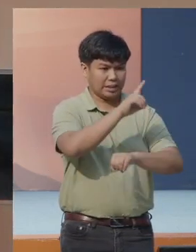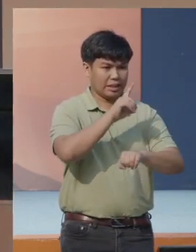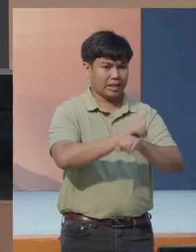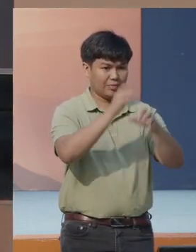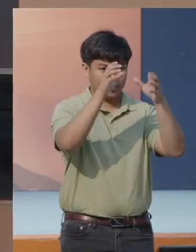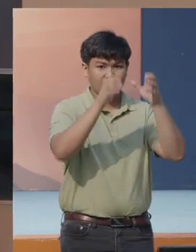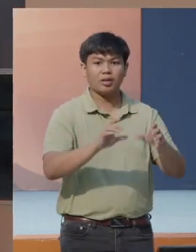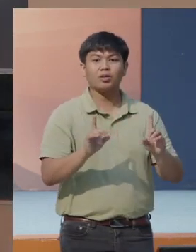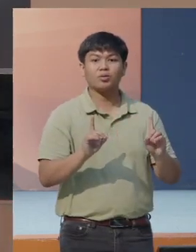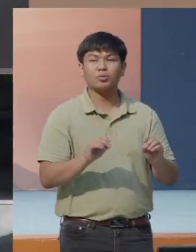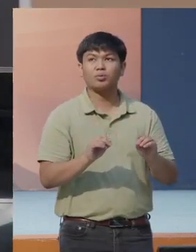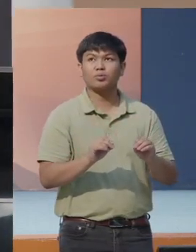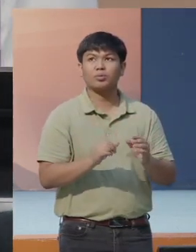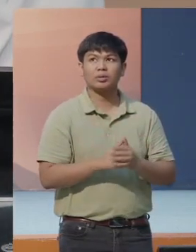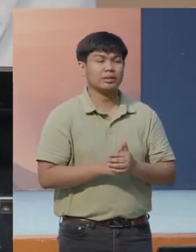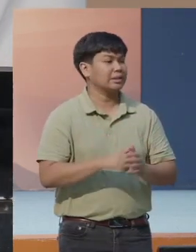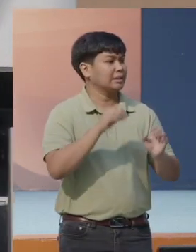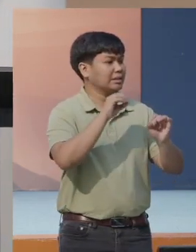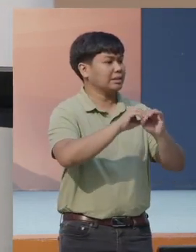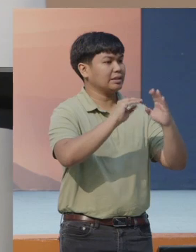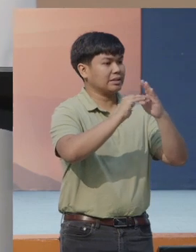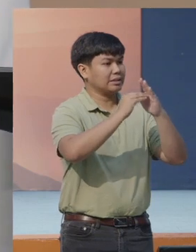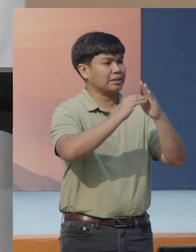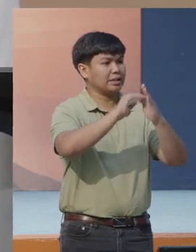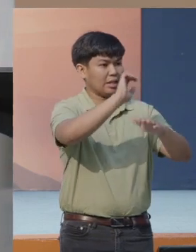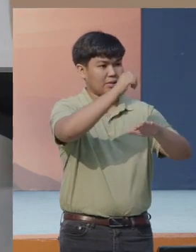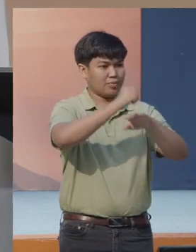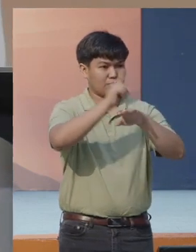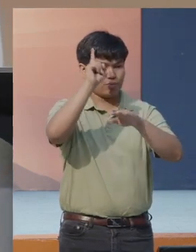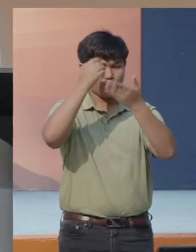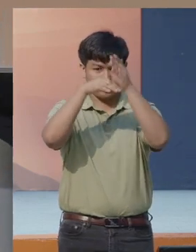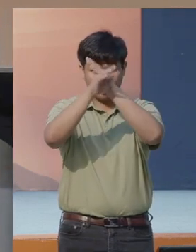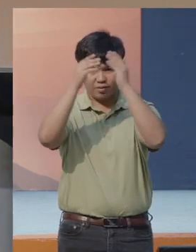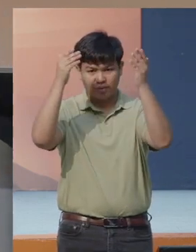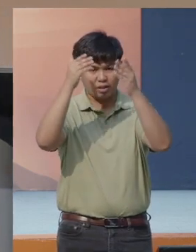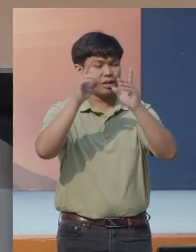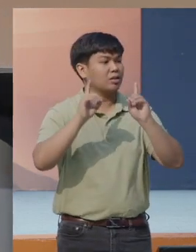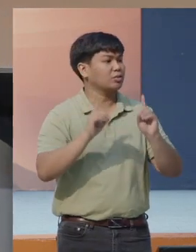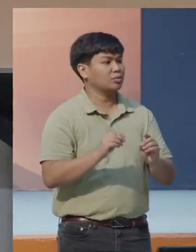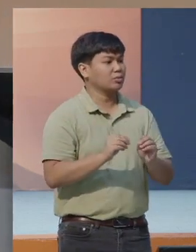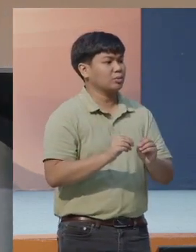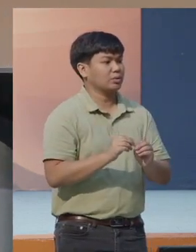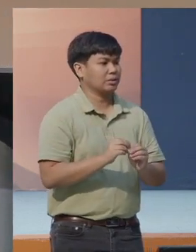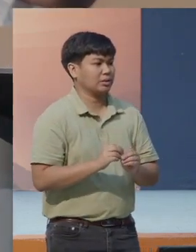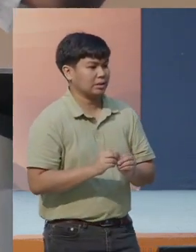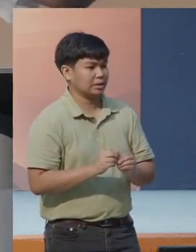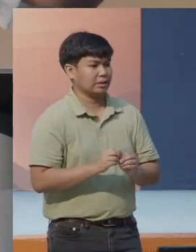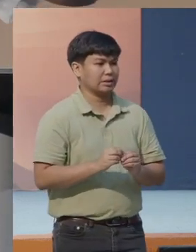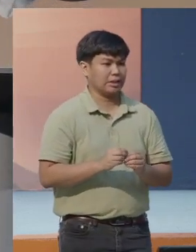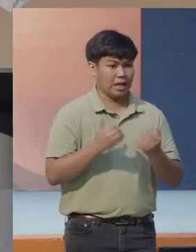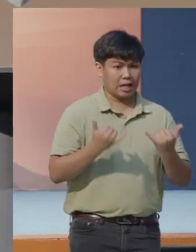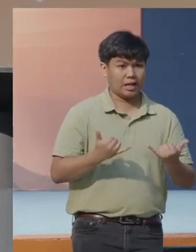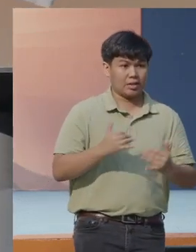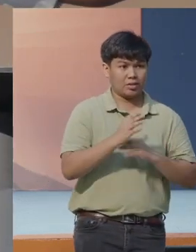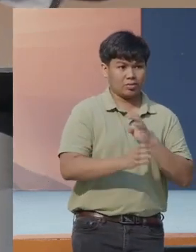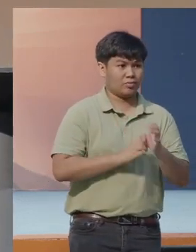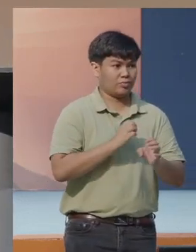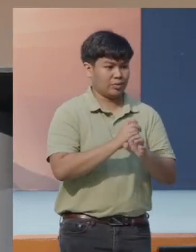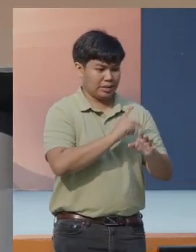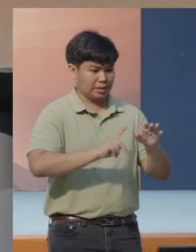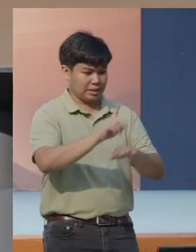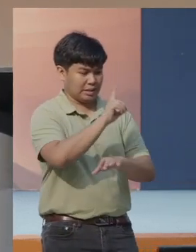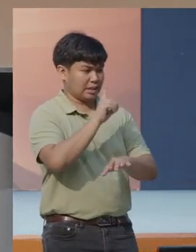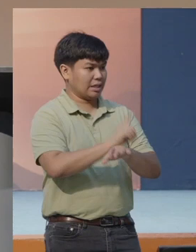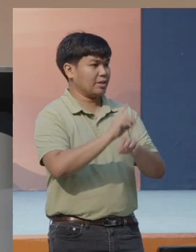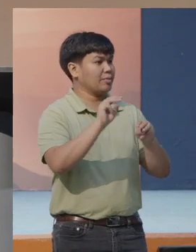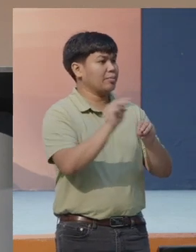God, in the city that He is establishing in the future, and that He is starting to do that now. Yung kingdom building work